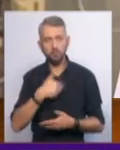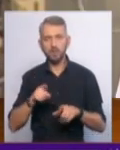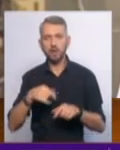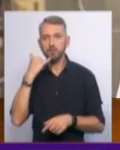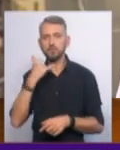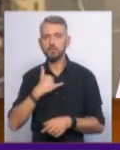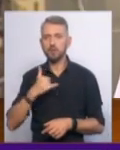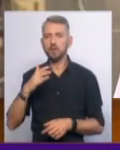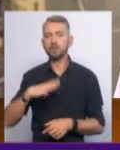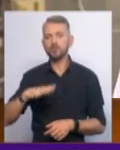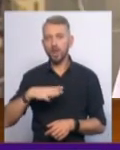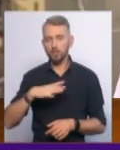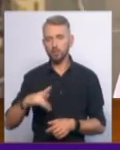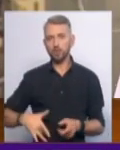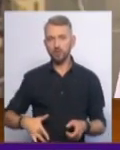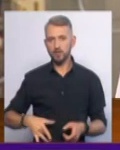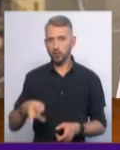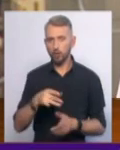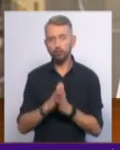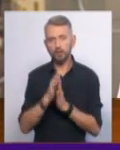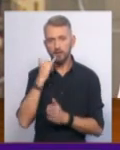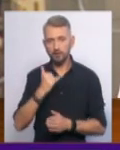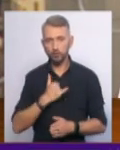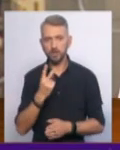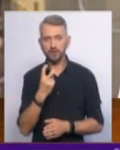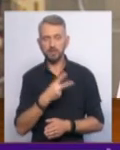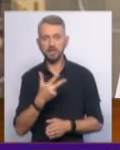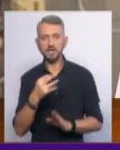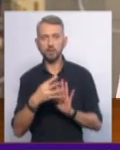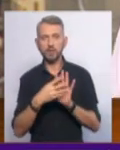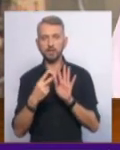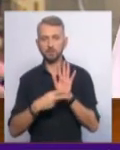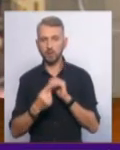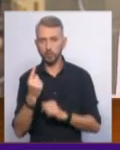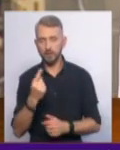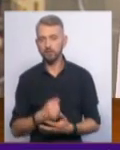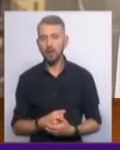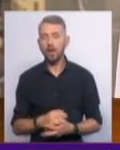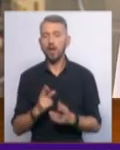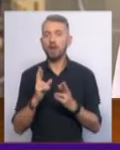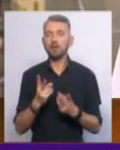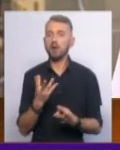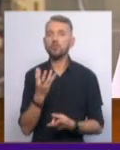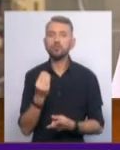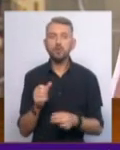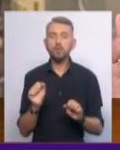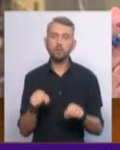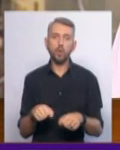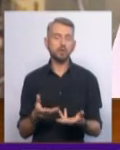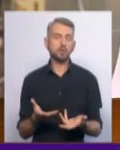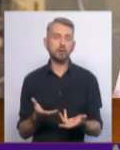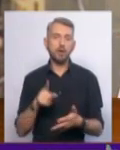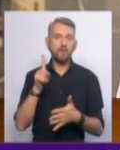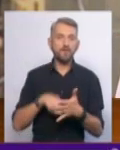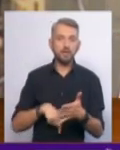з Печерського району. Будь ласка, долучайтеся. 223-09-71. Ну, а яким чином ще можна